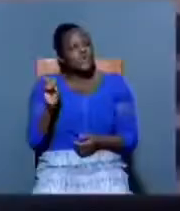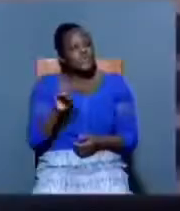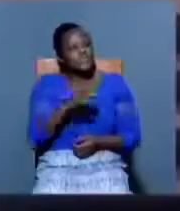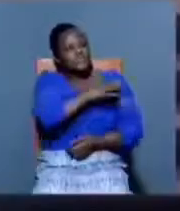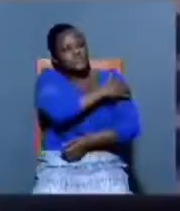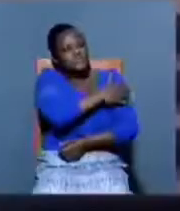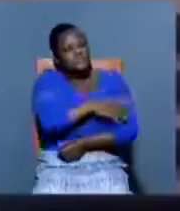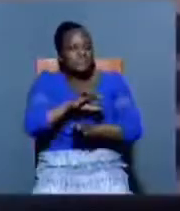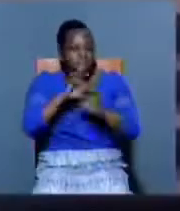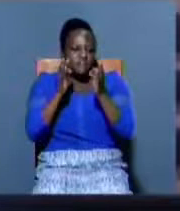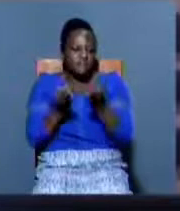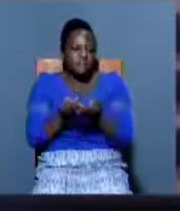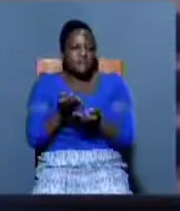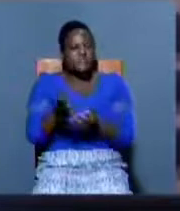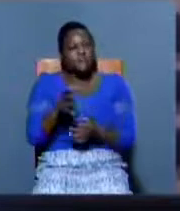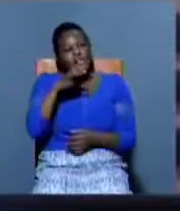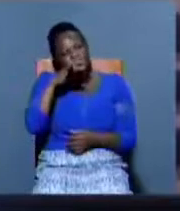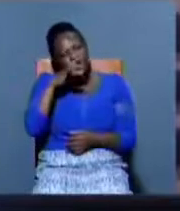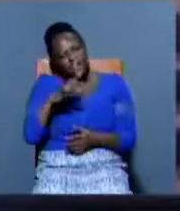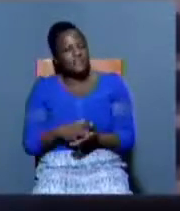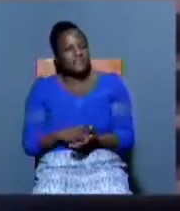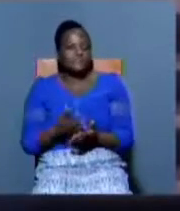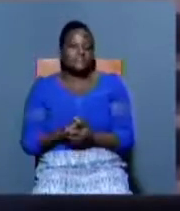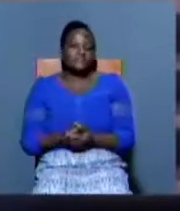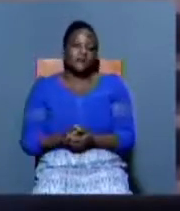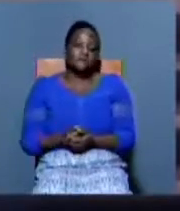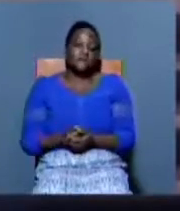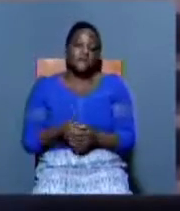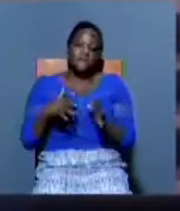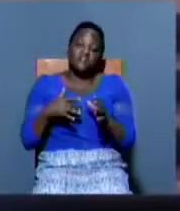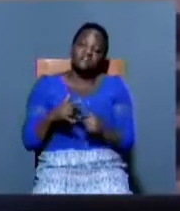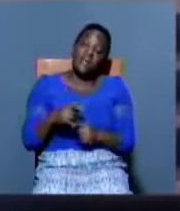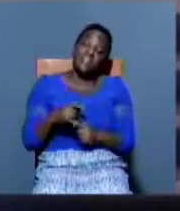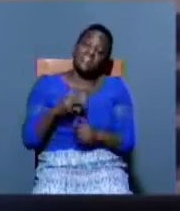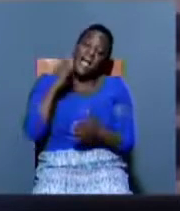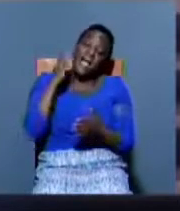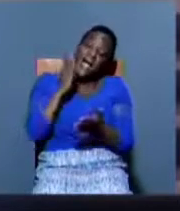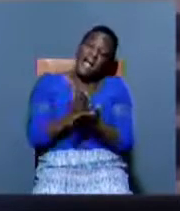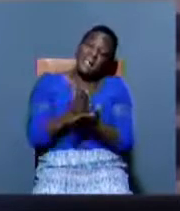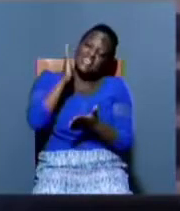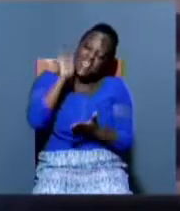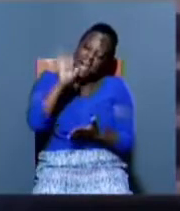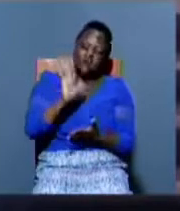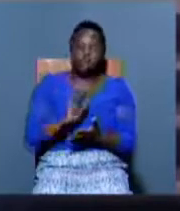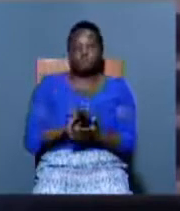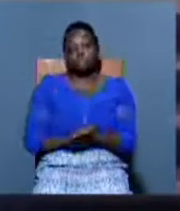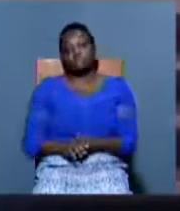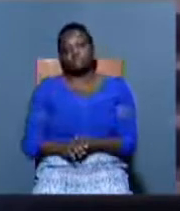Usihudumie familia ukiwa na malalamishi kwa sababu unafanya staiki yako kuwa proud.